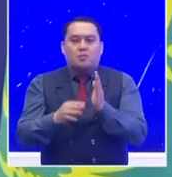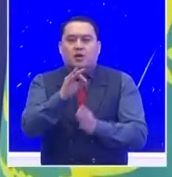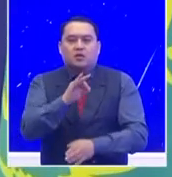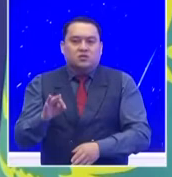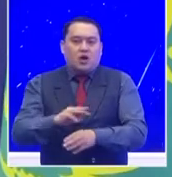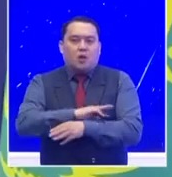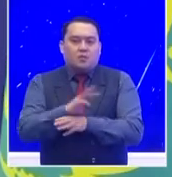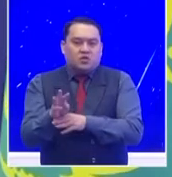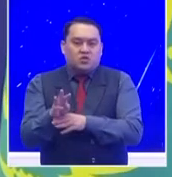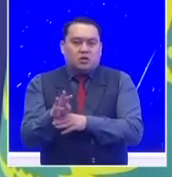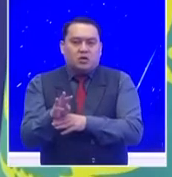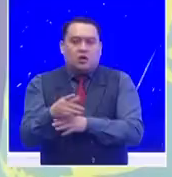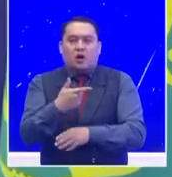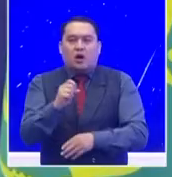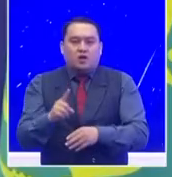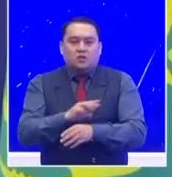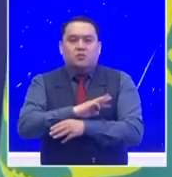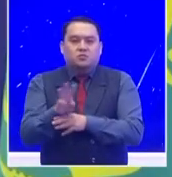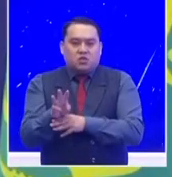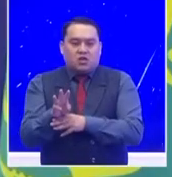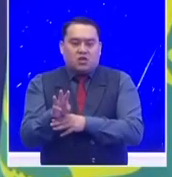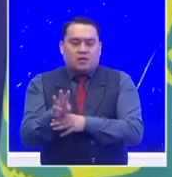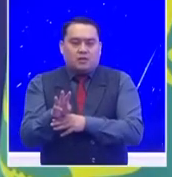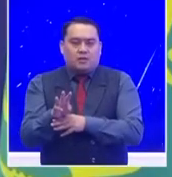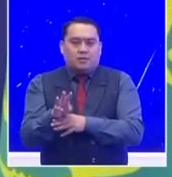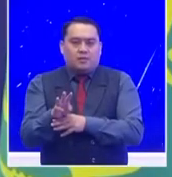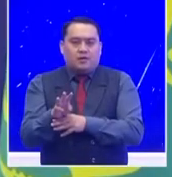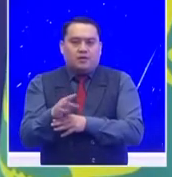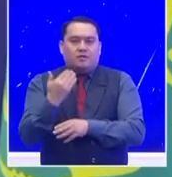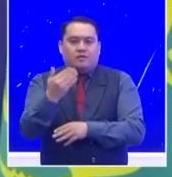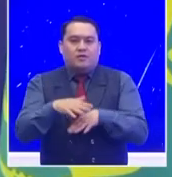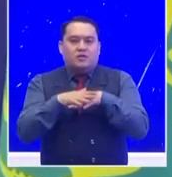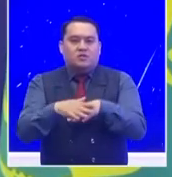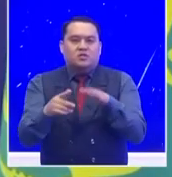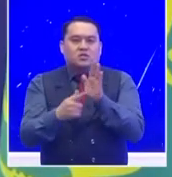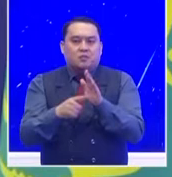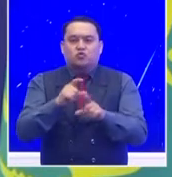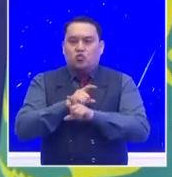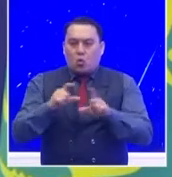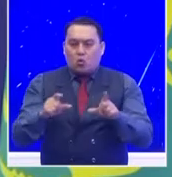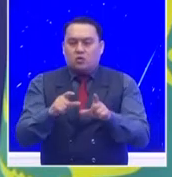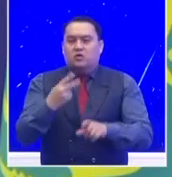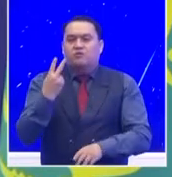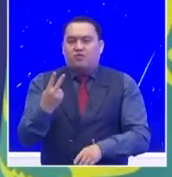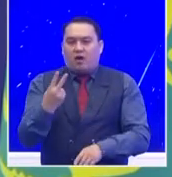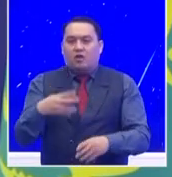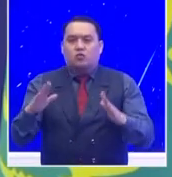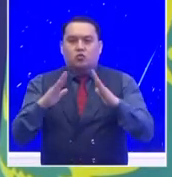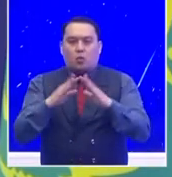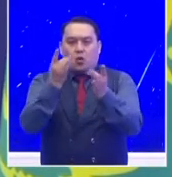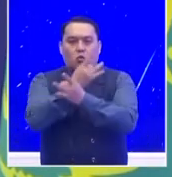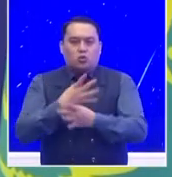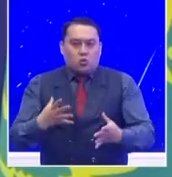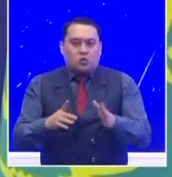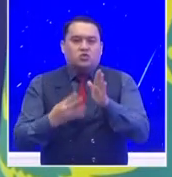90% обеспеченности подвода газа. И в этом году, Аман Агаш, вы выделили на 7 школ, на 2 дома культуры и